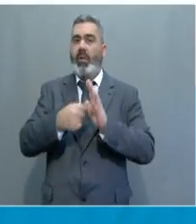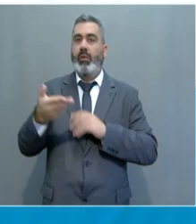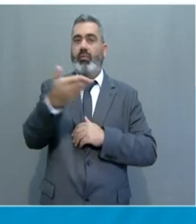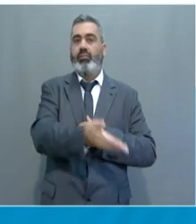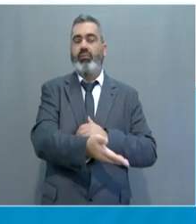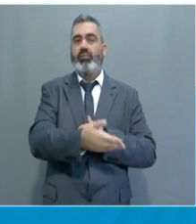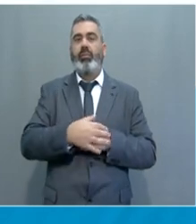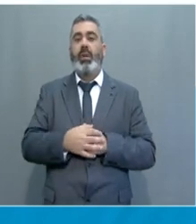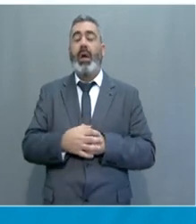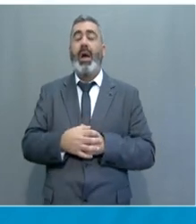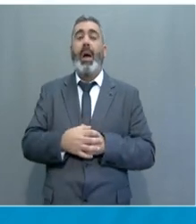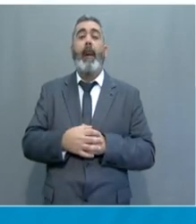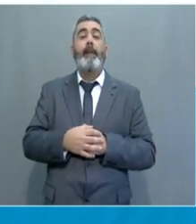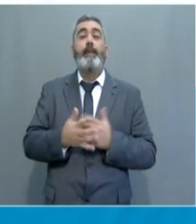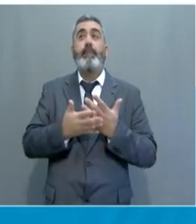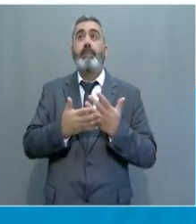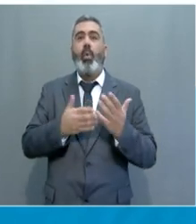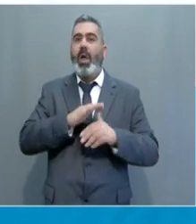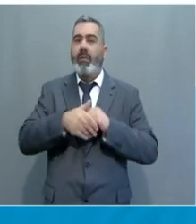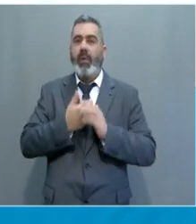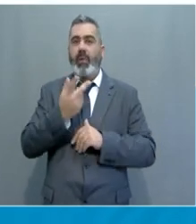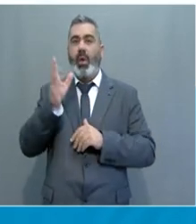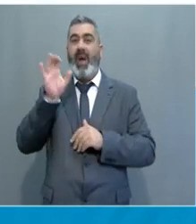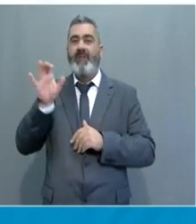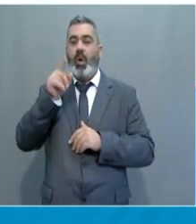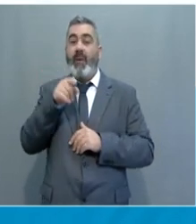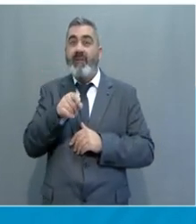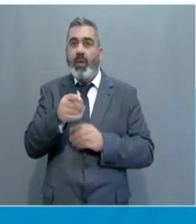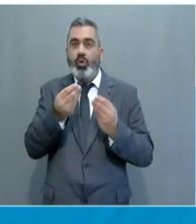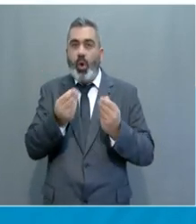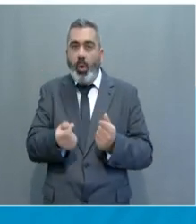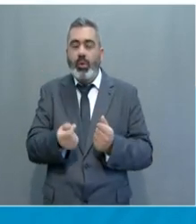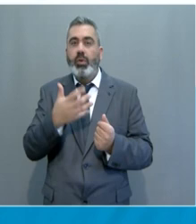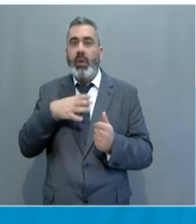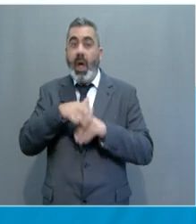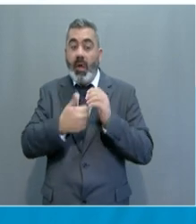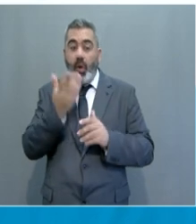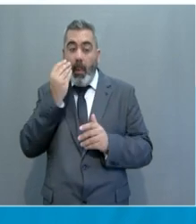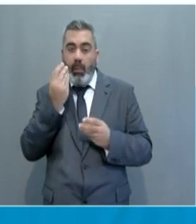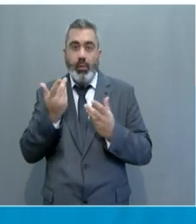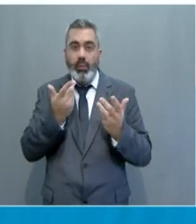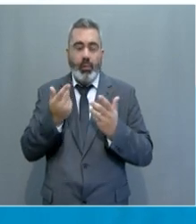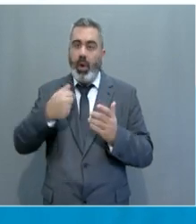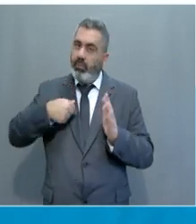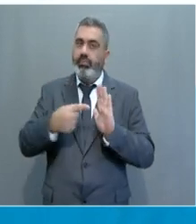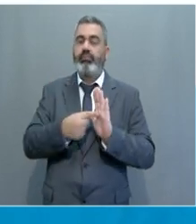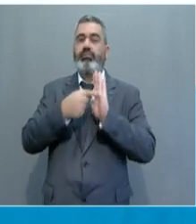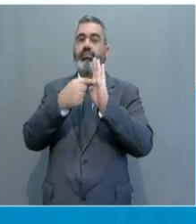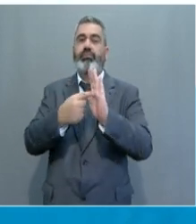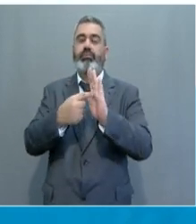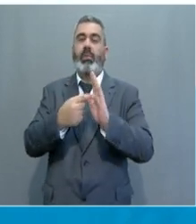και ότι υπάρχει πάρα πολύ μεγάλο ενδιαφέρον σήμερα από την Ευρώπη για τέτοια μεγάλα εμβληματικά έργα τα οποία αφορούν